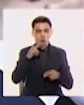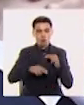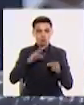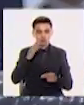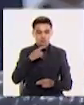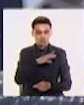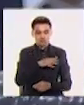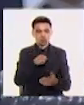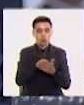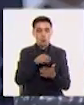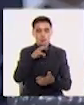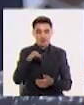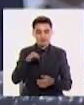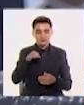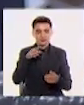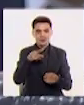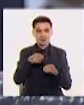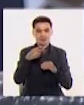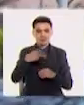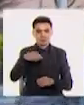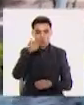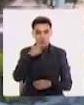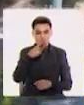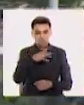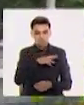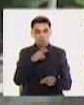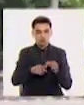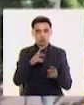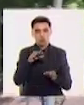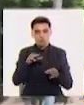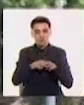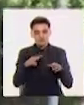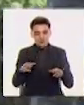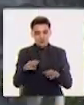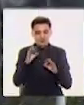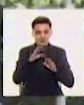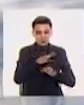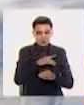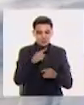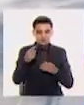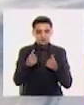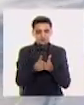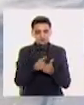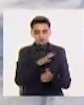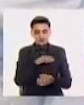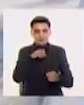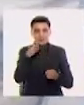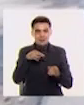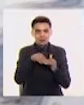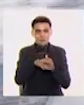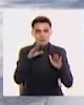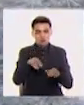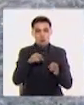до мая 2020 года. Қалай десе де министрлік өкілдері елді мекендерге жақын орналасқан қоймалардан